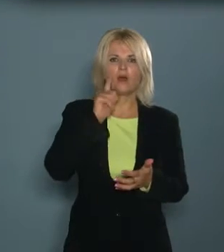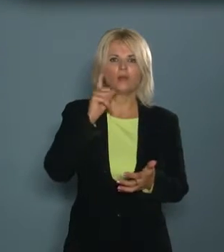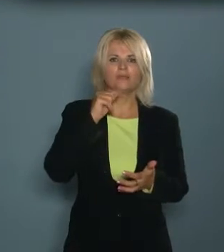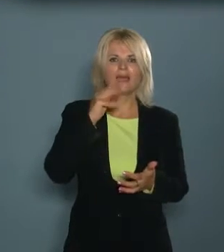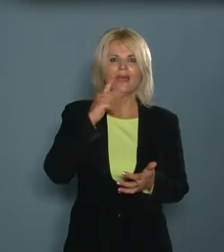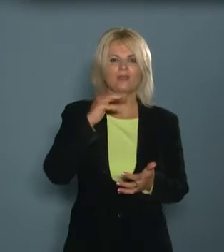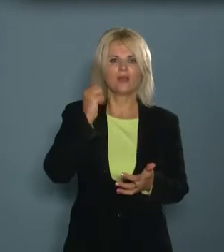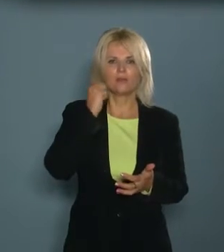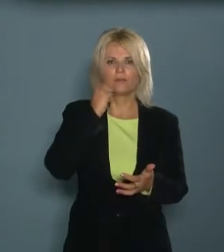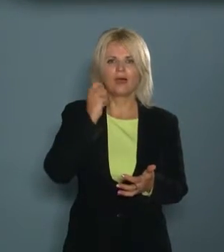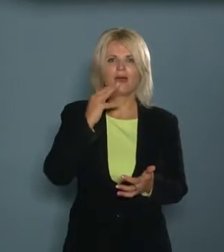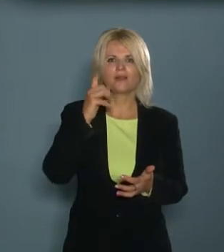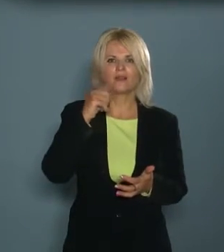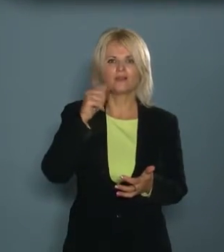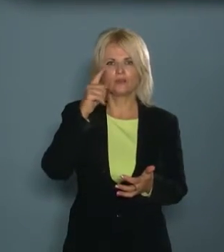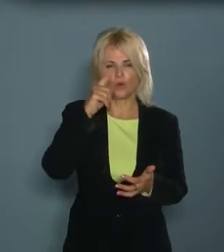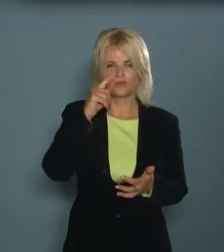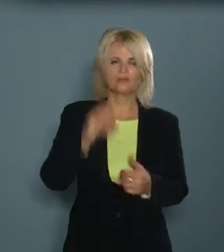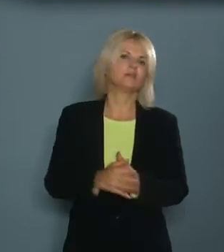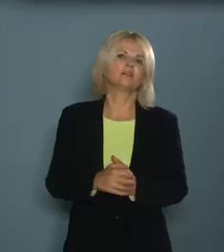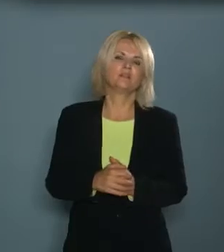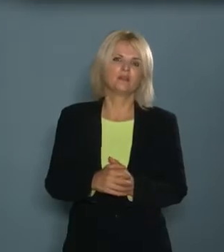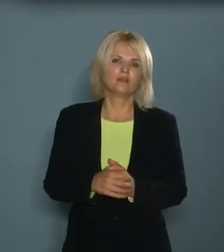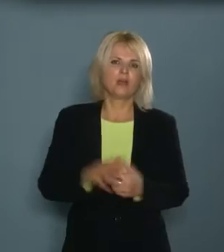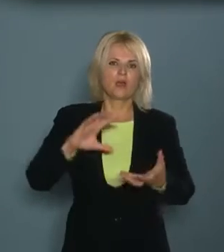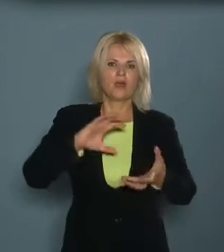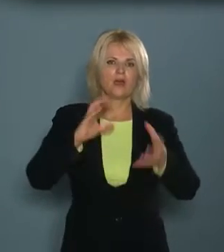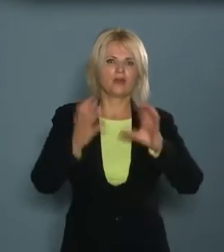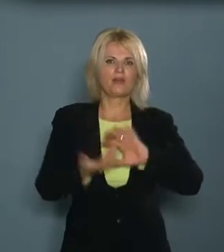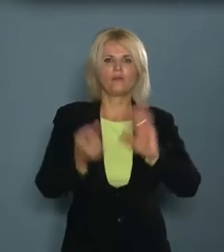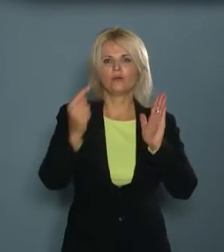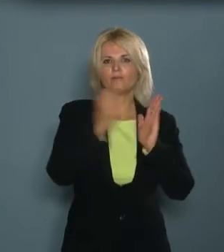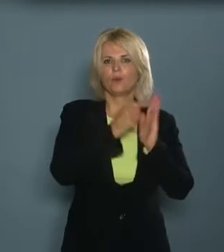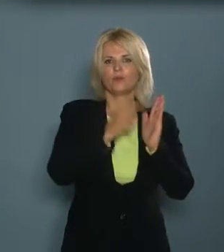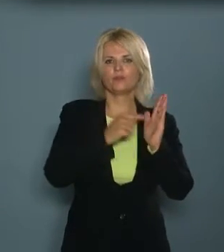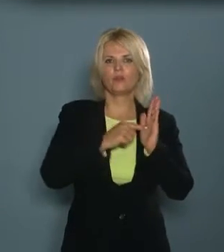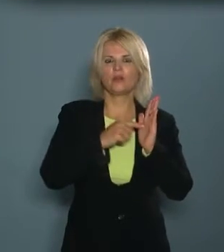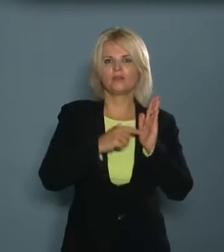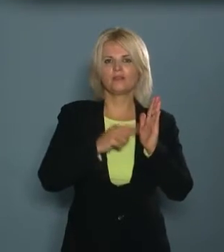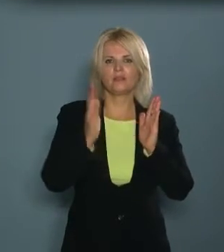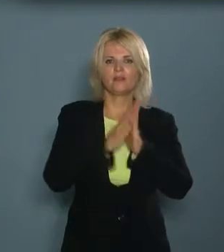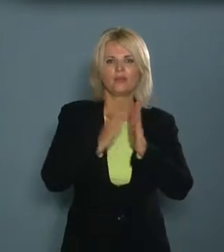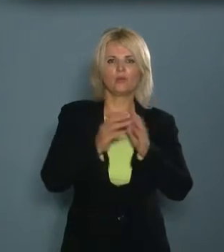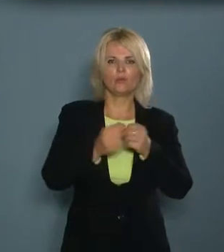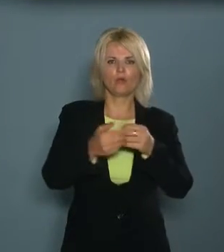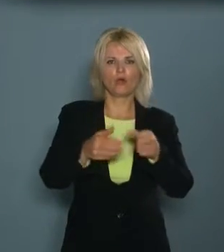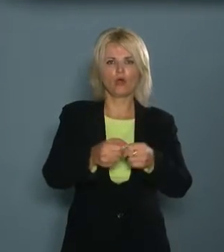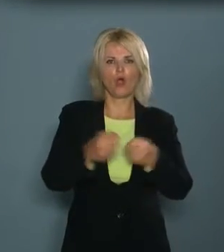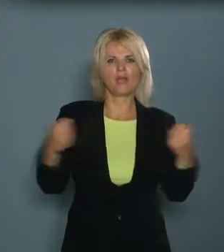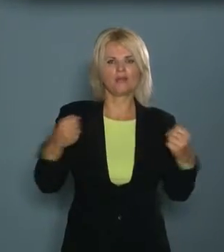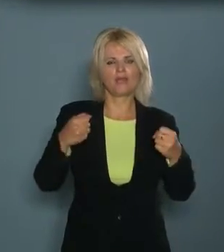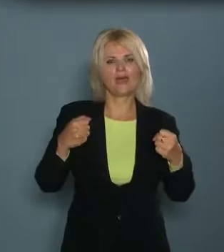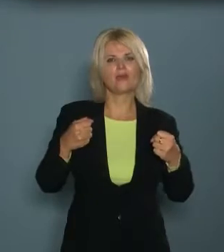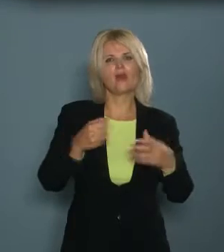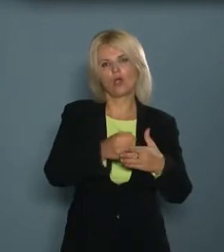Márton kifüggeszti ugyebár reform pontjait a temploma ajtajára, és